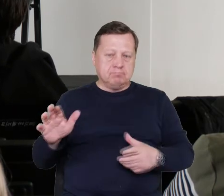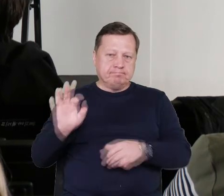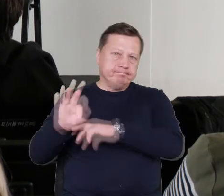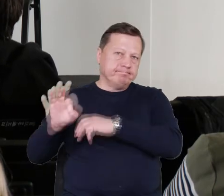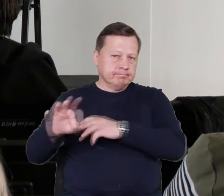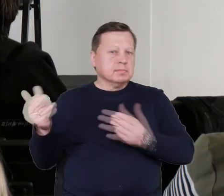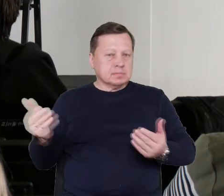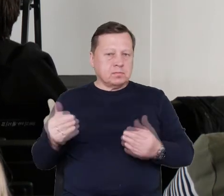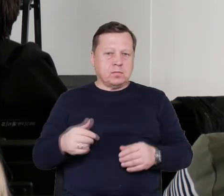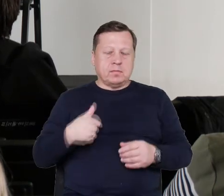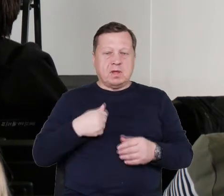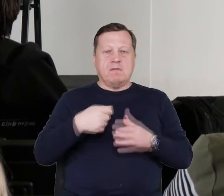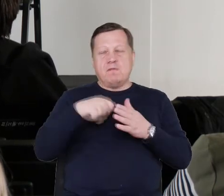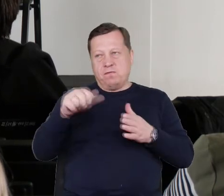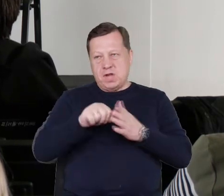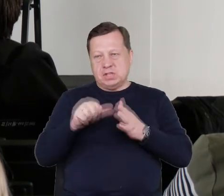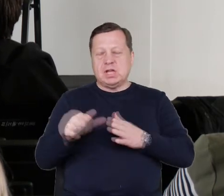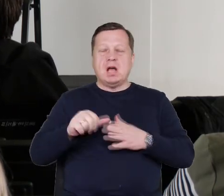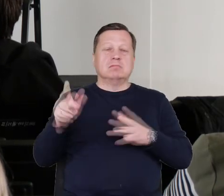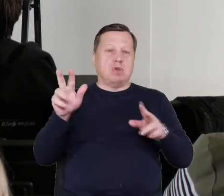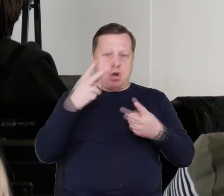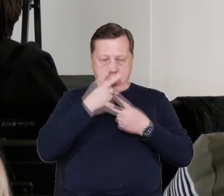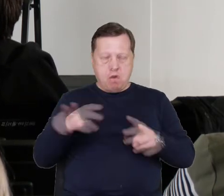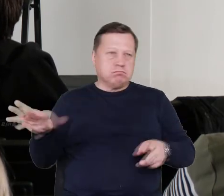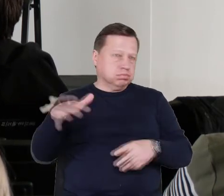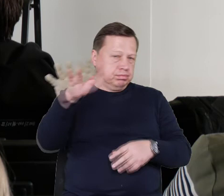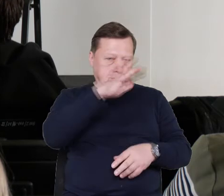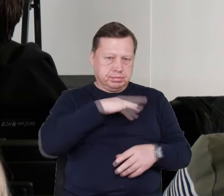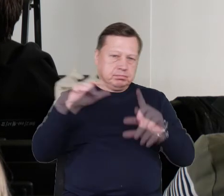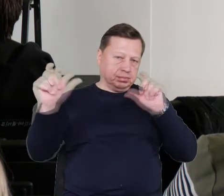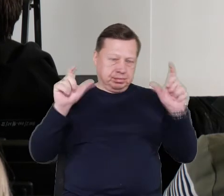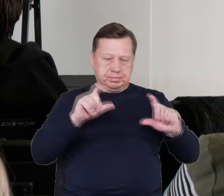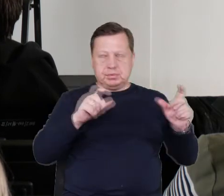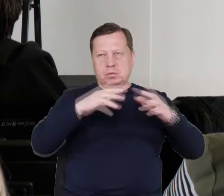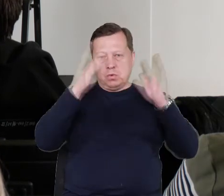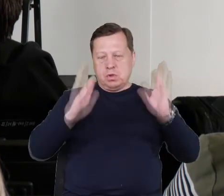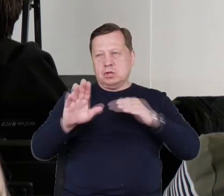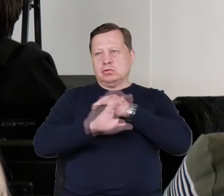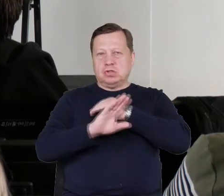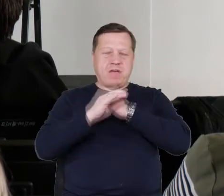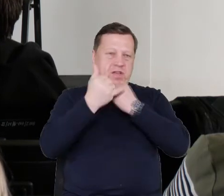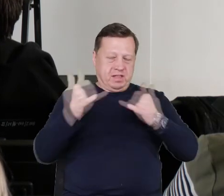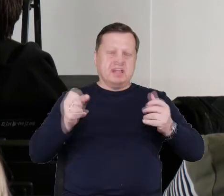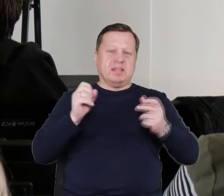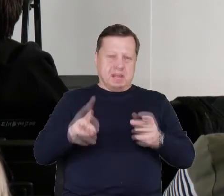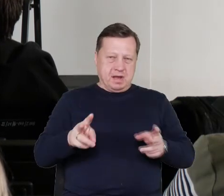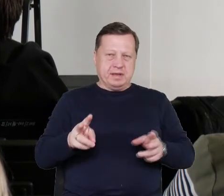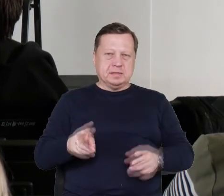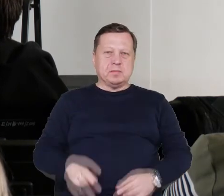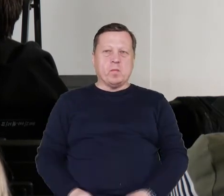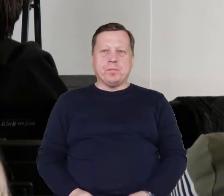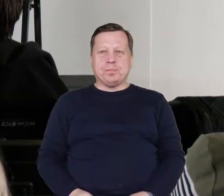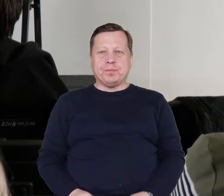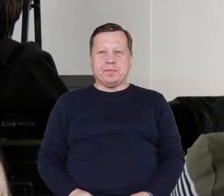czym No mogłem pojechać na wycieczkę krajoznawcza mnie to w sensie zdjęcia porobić budynków drzewek i